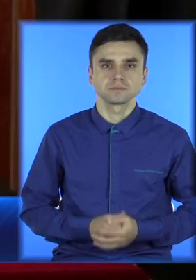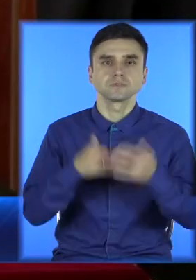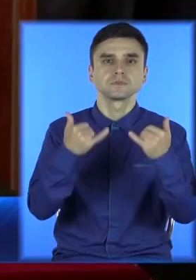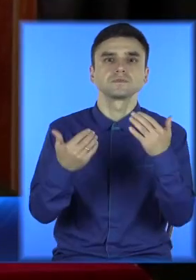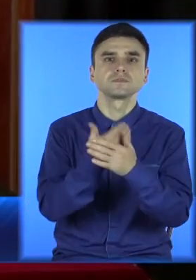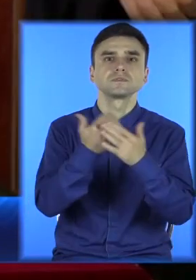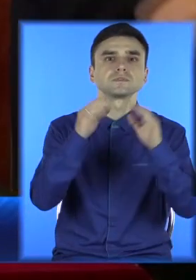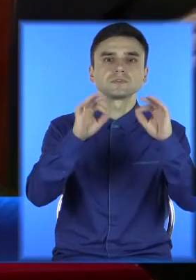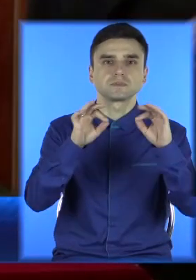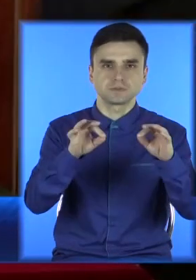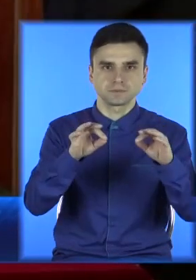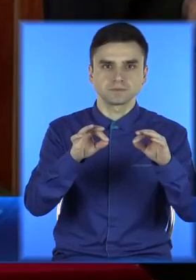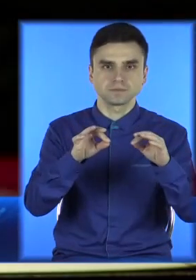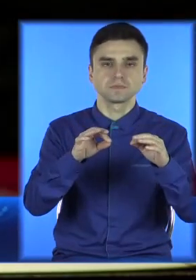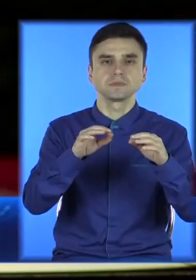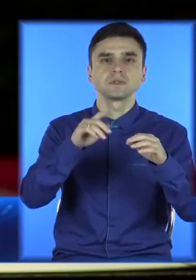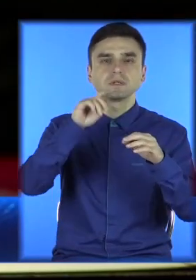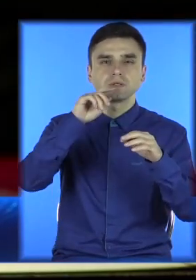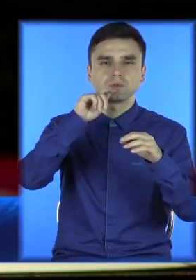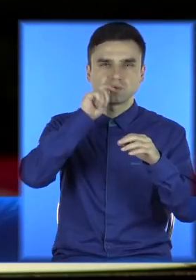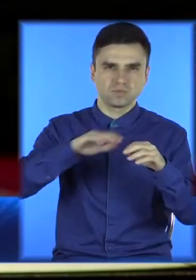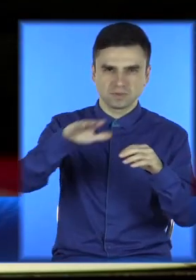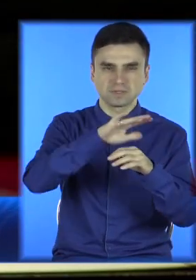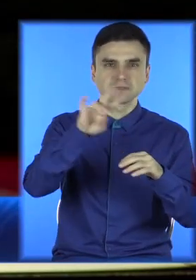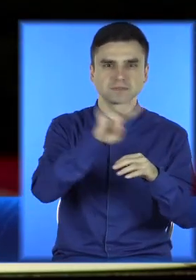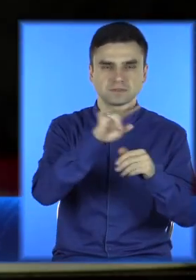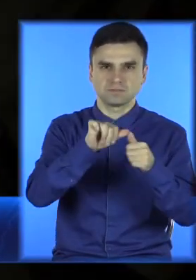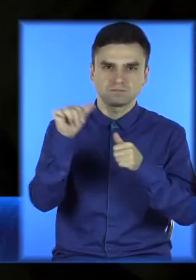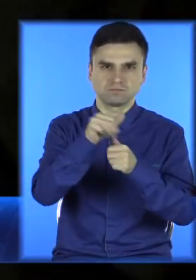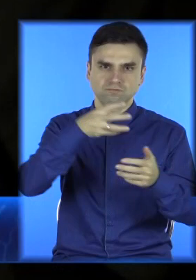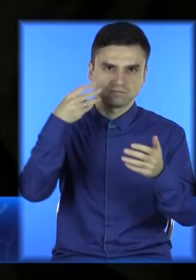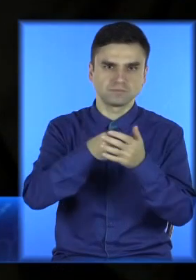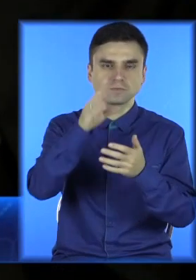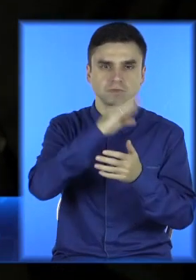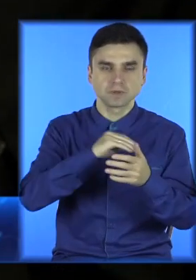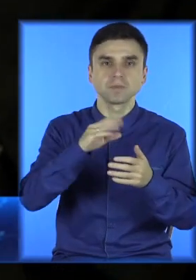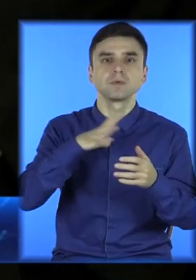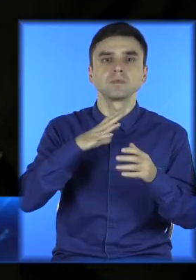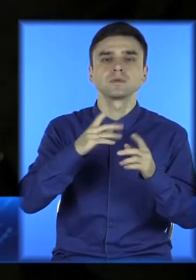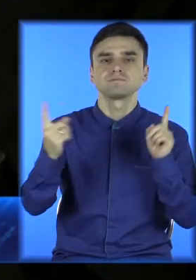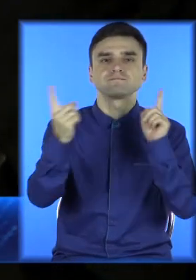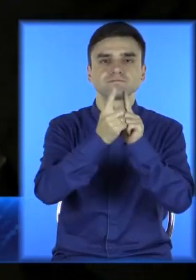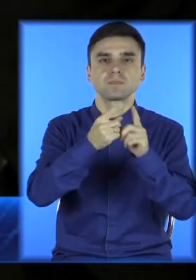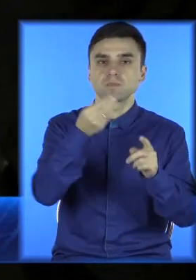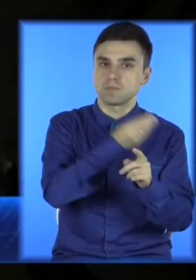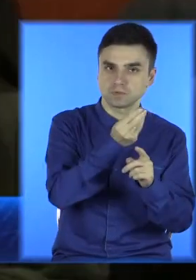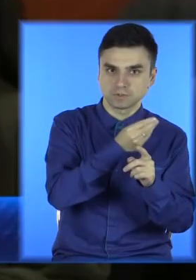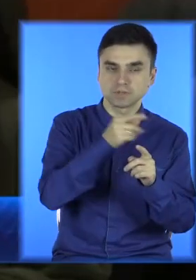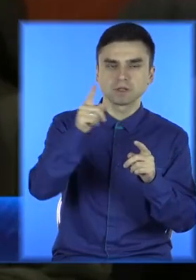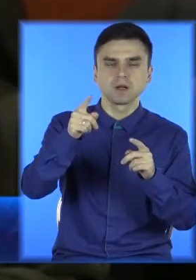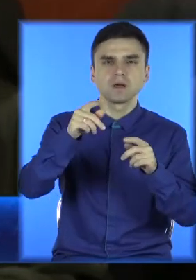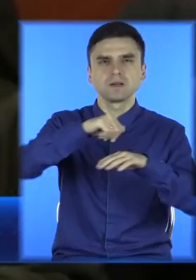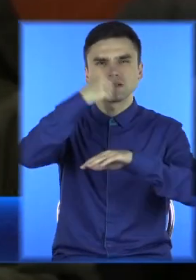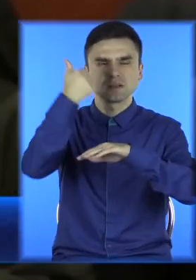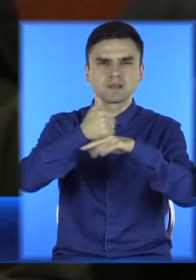Поділіться випуском. Ще один крок до незалежної церкви. Петро Порошенко і Вселенський патріарх Варфоломій підписали договір про співпрацю.